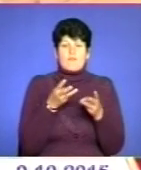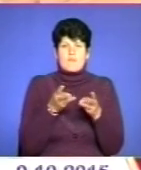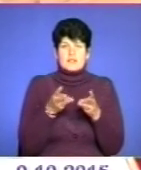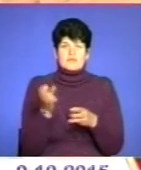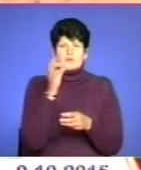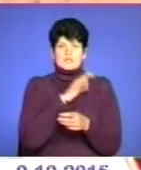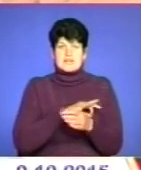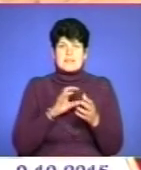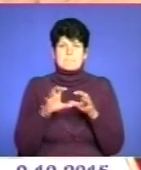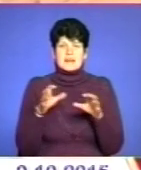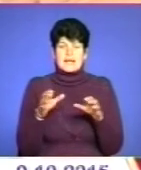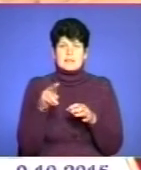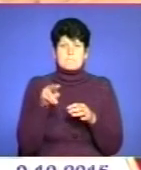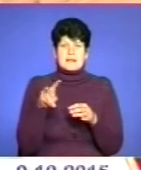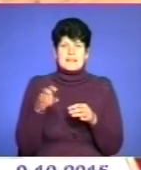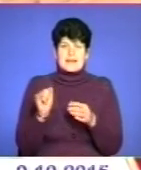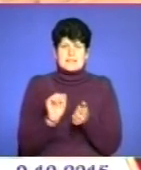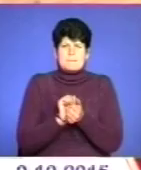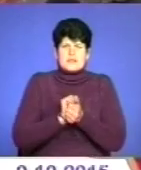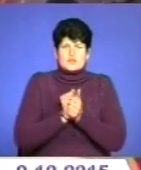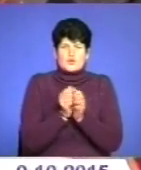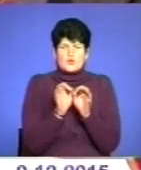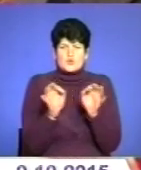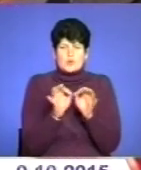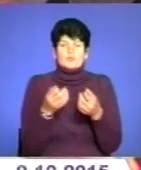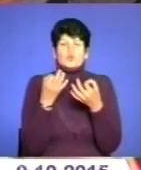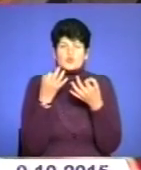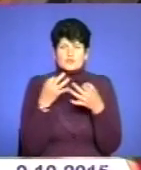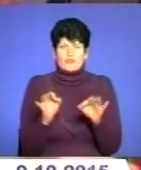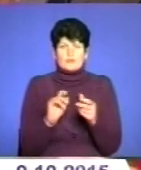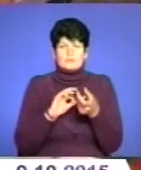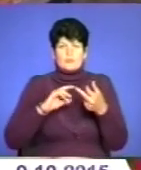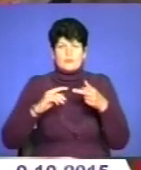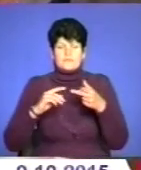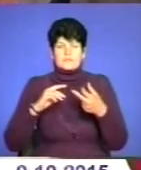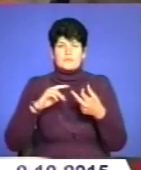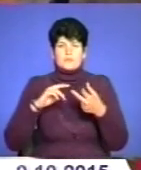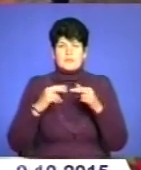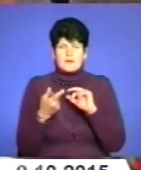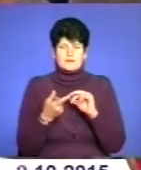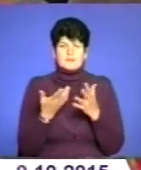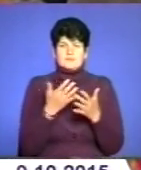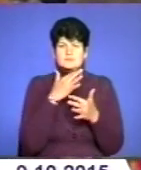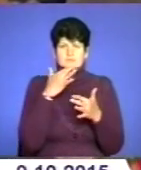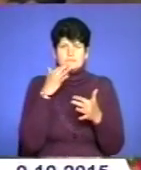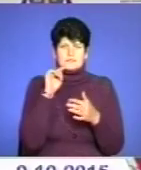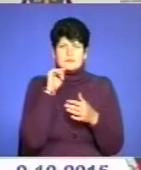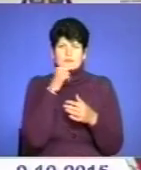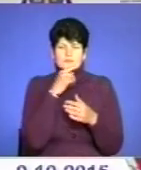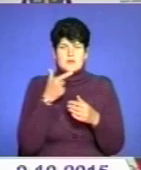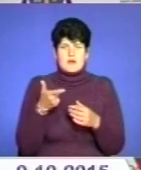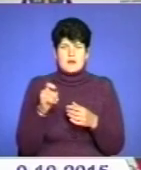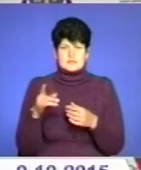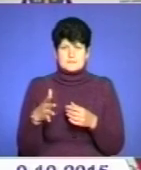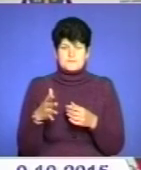Використання брикетів, пелетів та спресованої соломи дозволило замістити мільйони кубометрів природного газу. Як бачите,